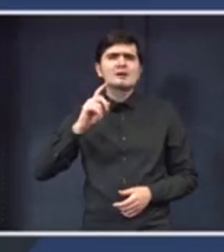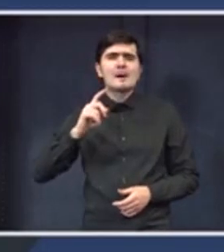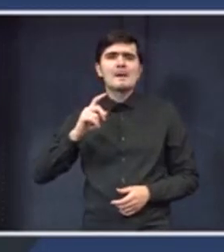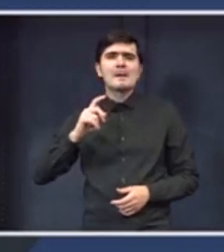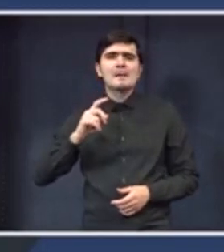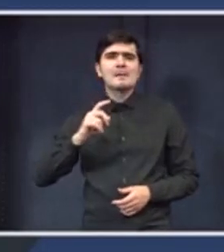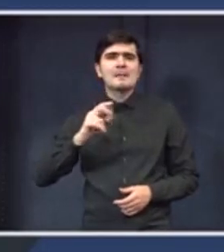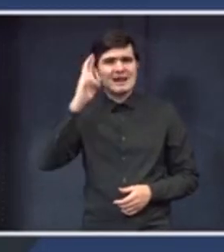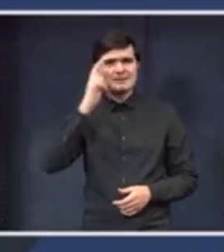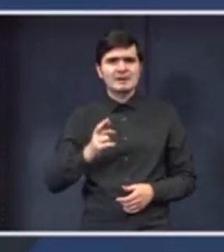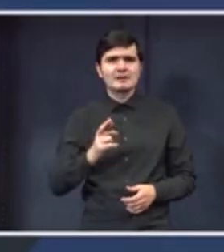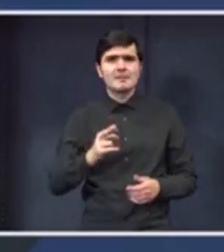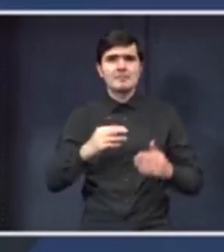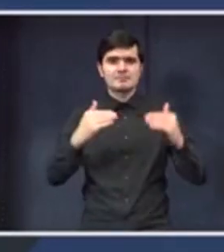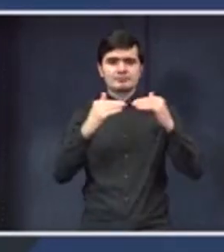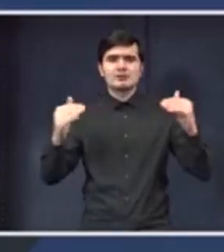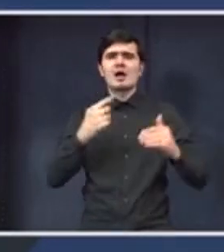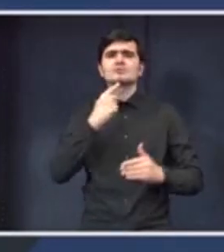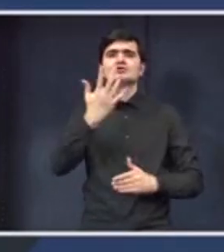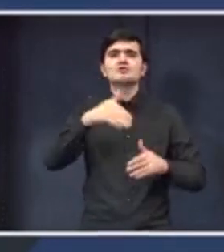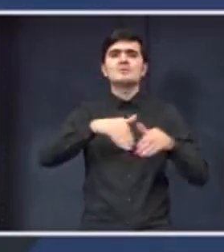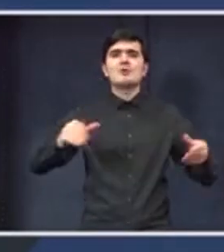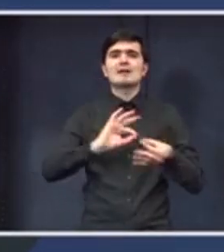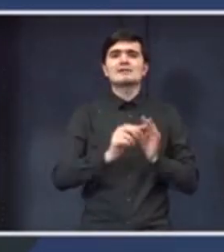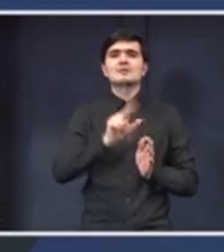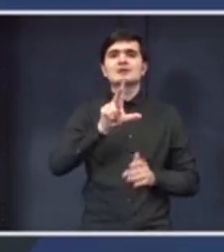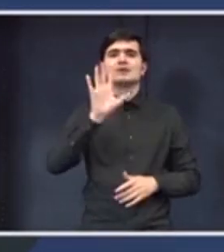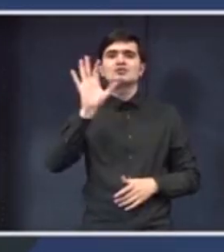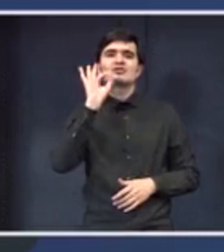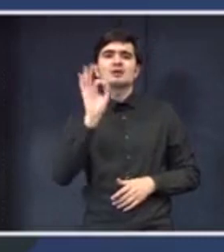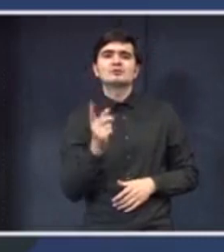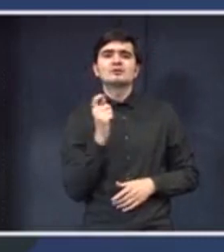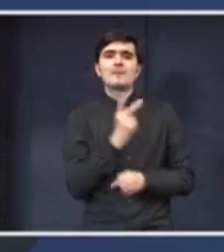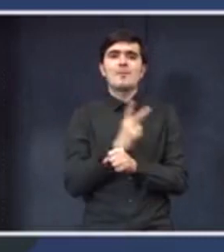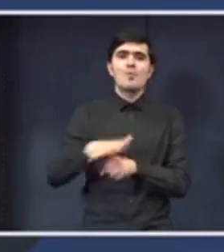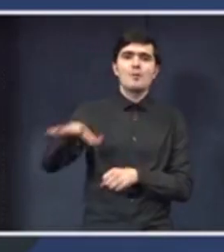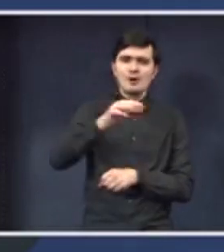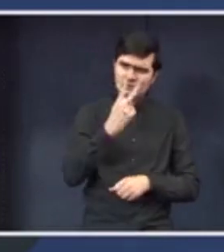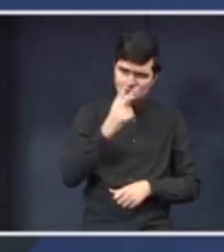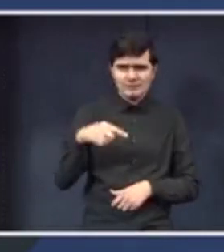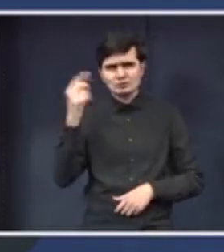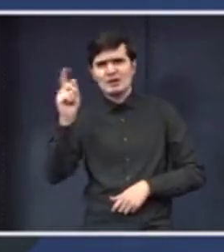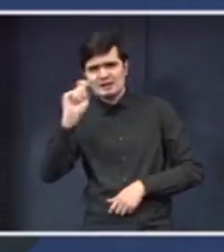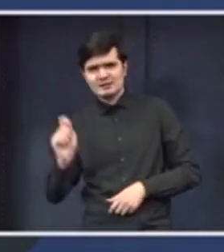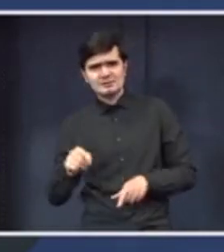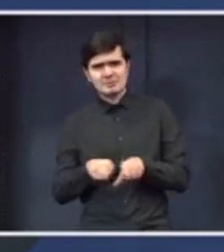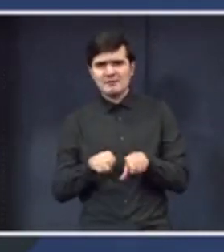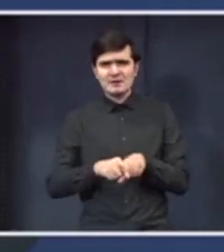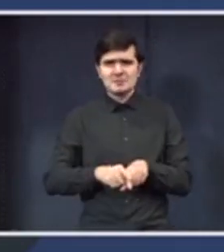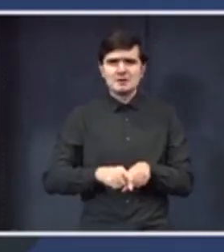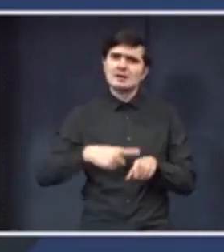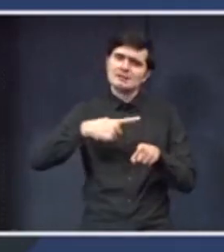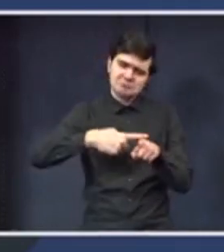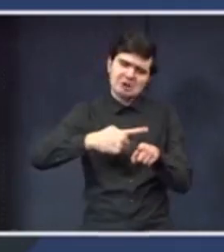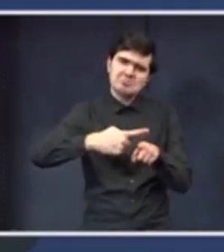pe aceste jaloane. 5 milioane înseamnă 35%, așa a fost, am văzut și în alte țări, treptat s-au